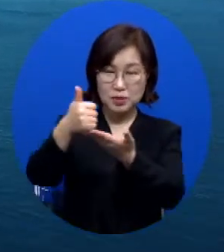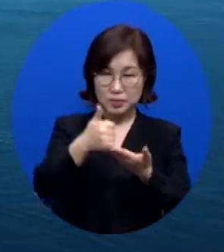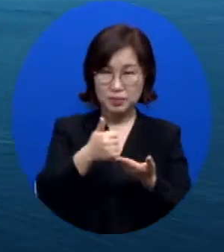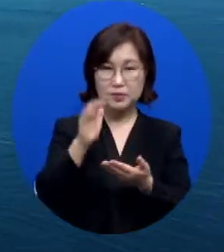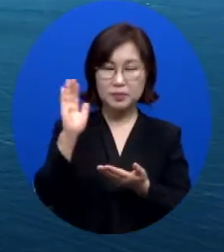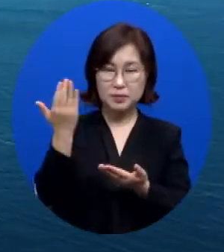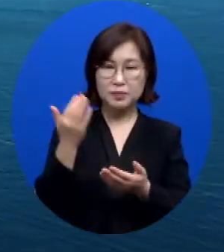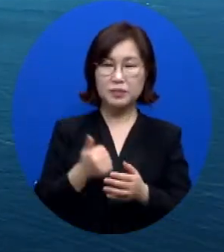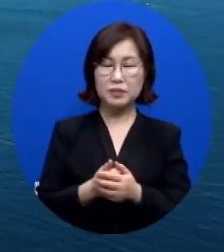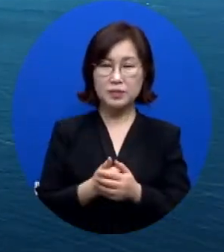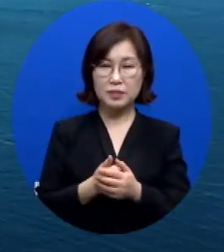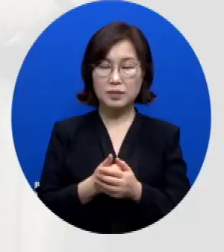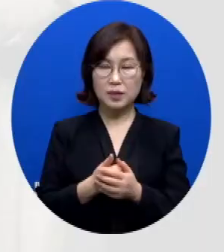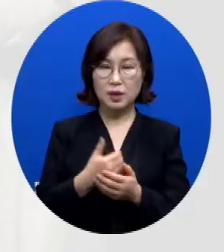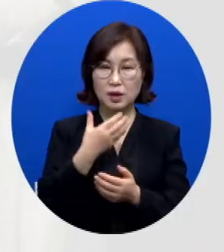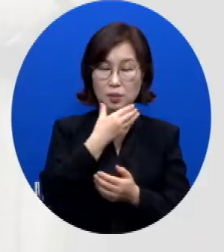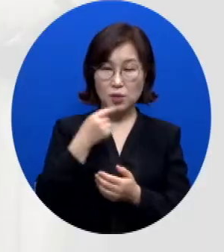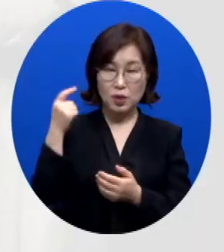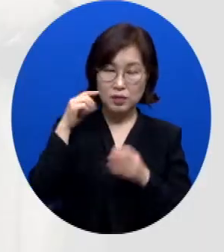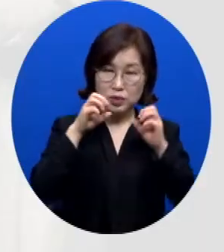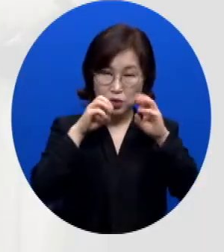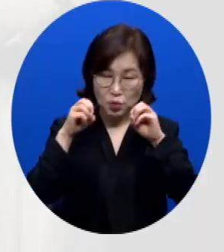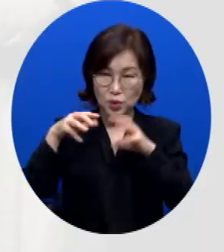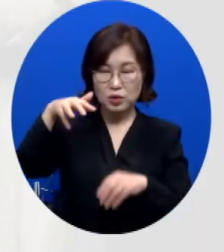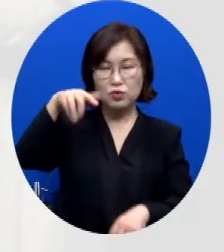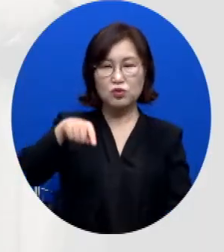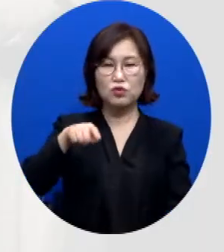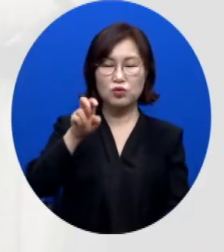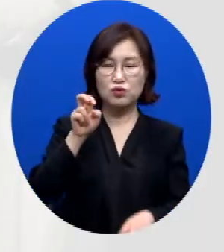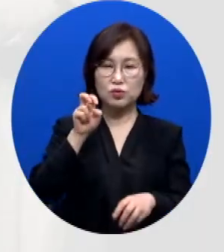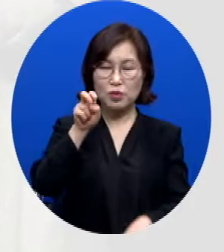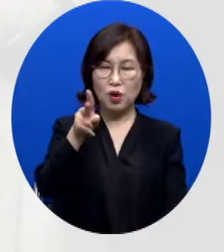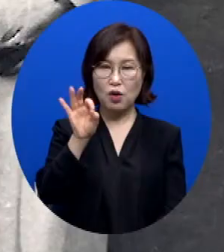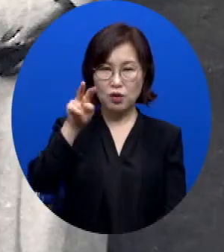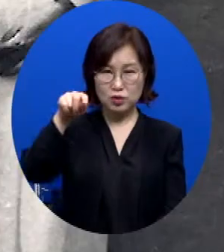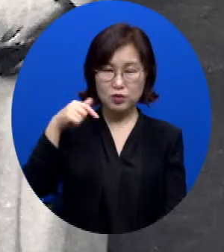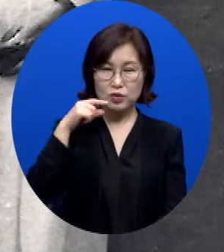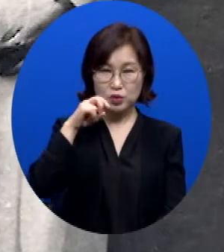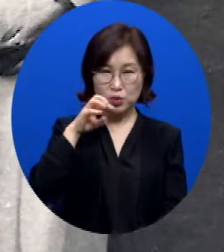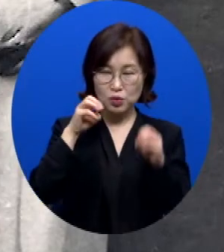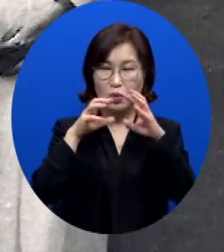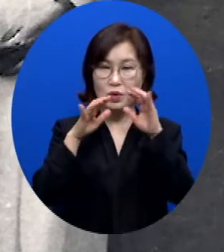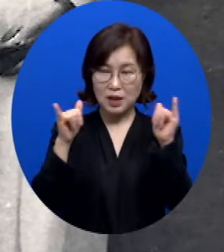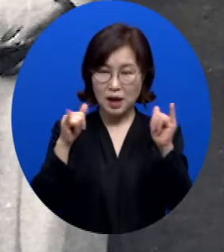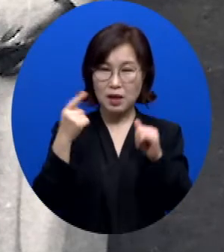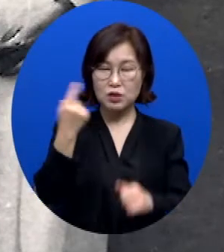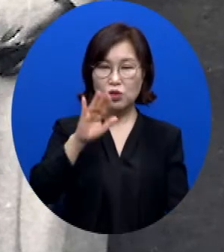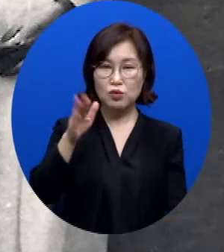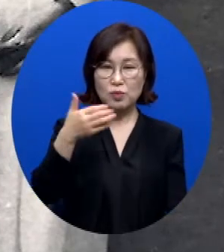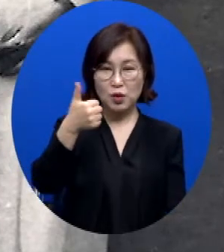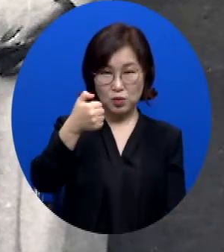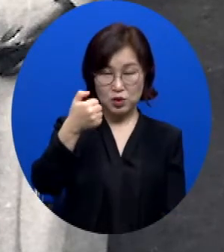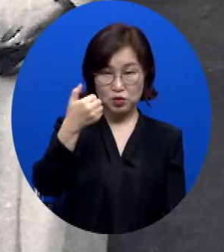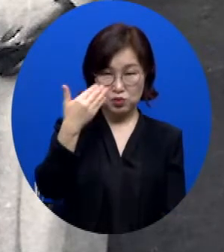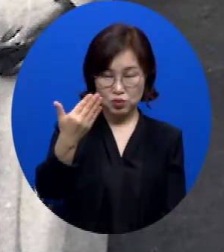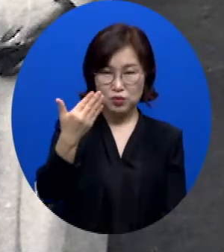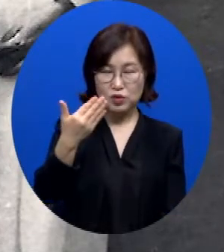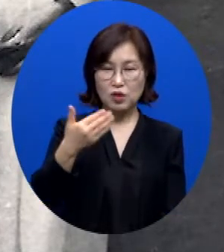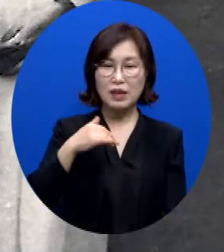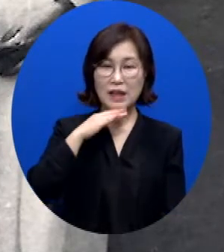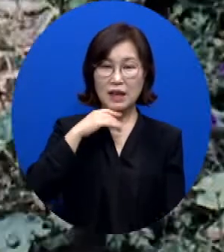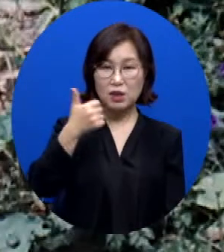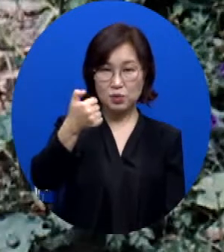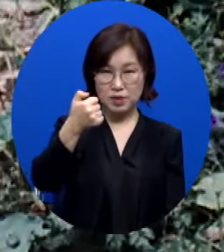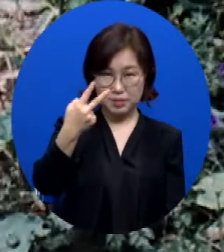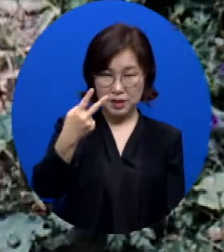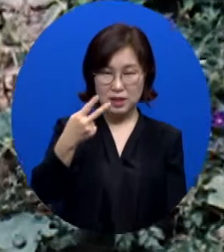고군산군도 복음화 중심엔 추명순 전도사가 있습니다. 추명순 전도사는 1959년 52세의 나이로 섬